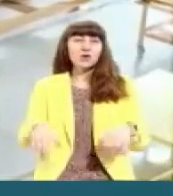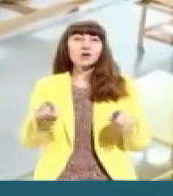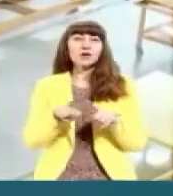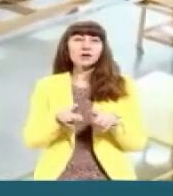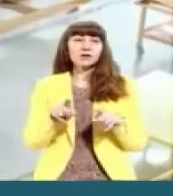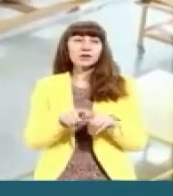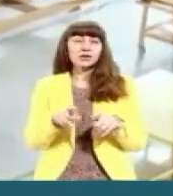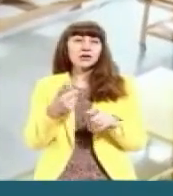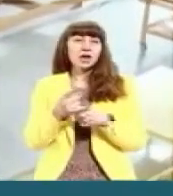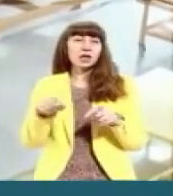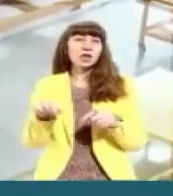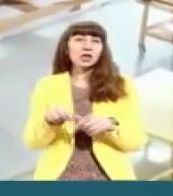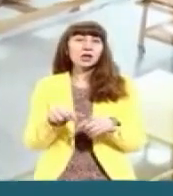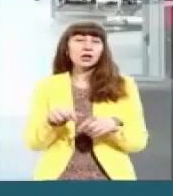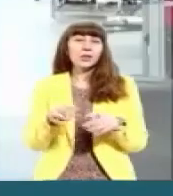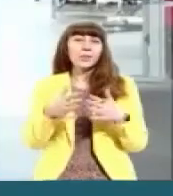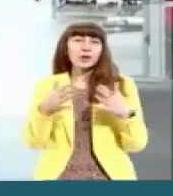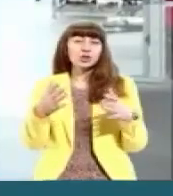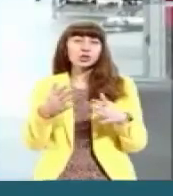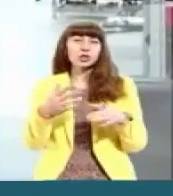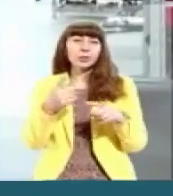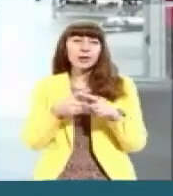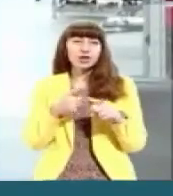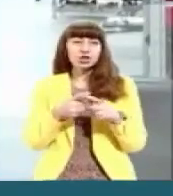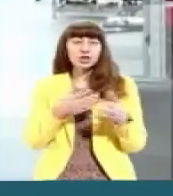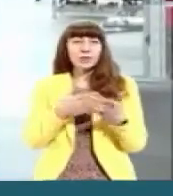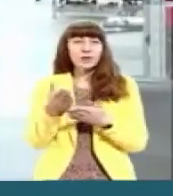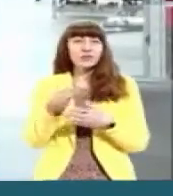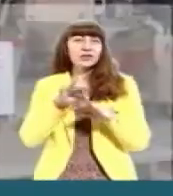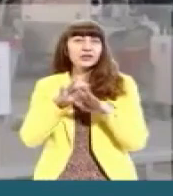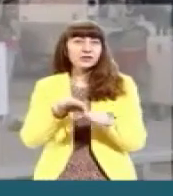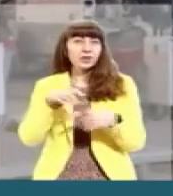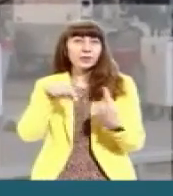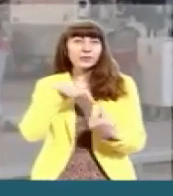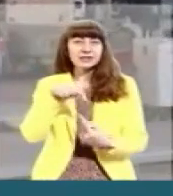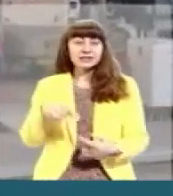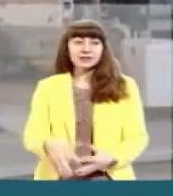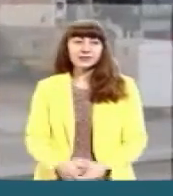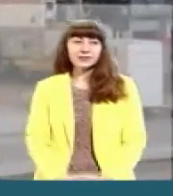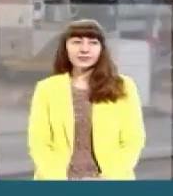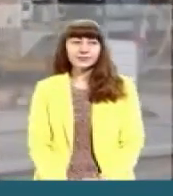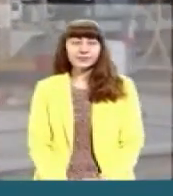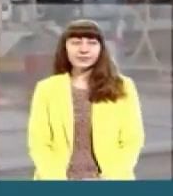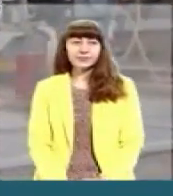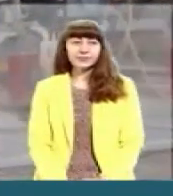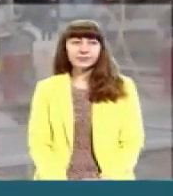нашем регионе это одни из самых перспективных направлений для ведения бизнеса. Дмитрий Мушта, Алжас Синжигитов, телеканал «Кустанай».